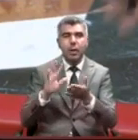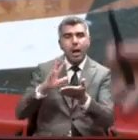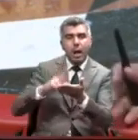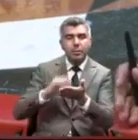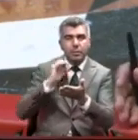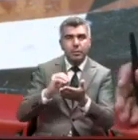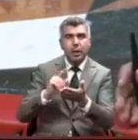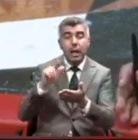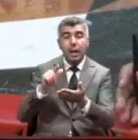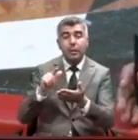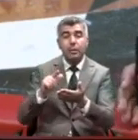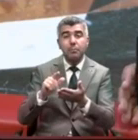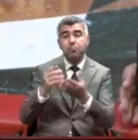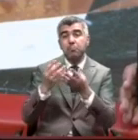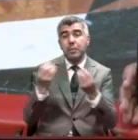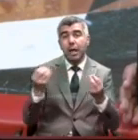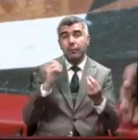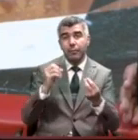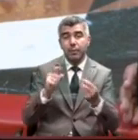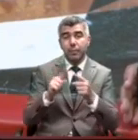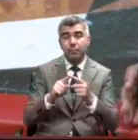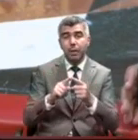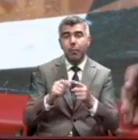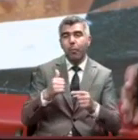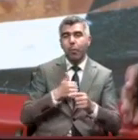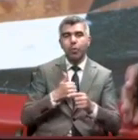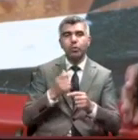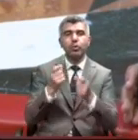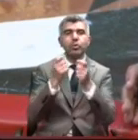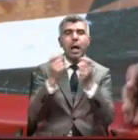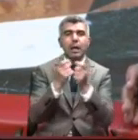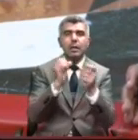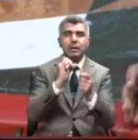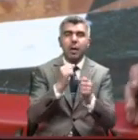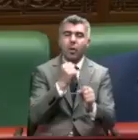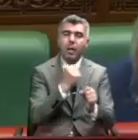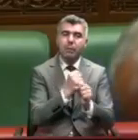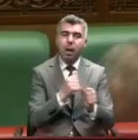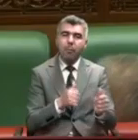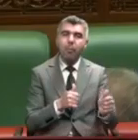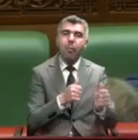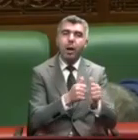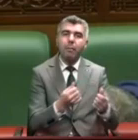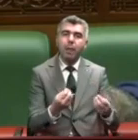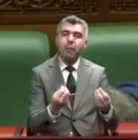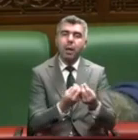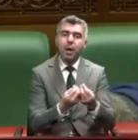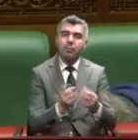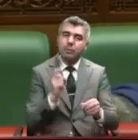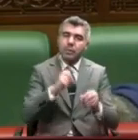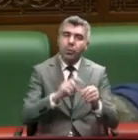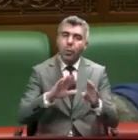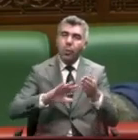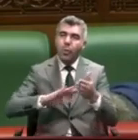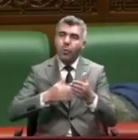اخر اللي يدخل في المقاول الذاتي اللي كانشتغلوا معاه باش نواكبوه باش يكون انخراط الشامل